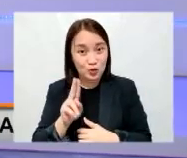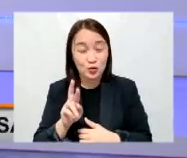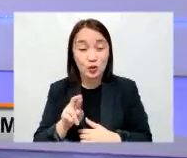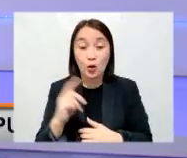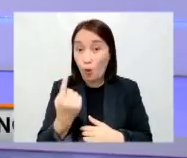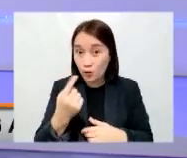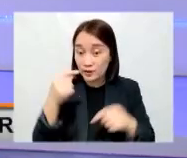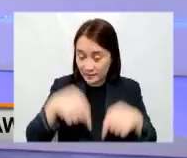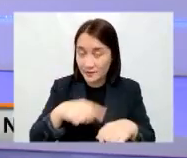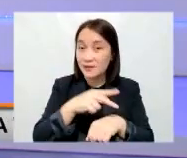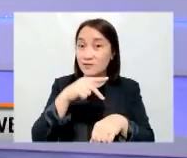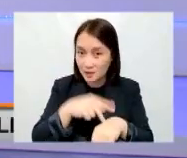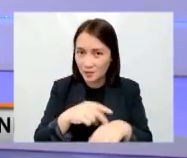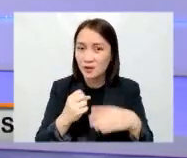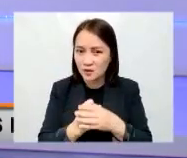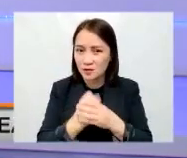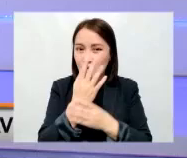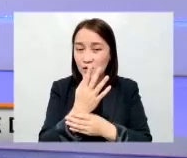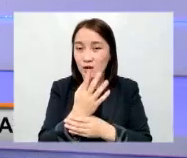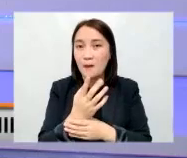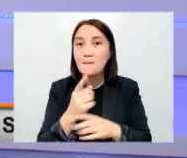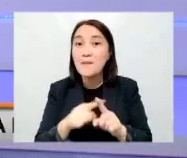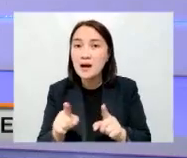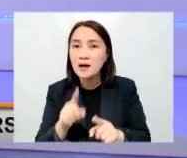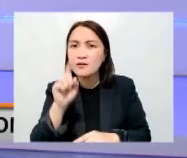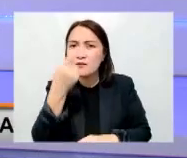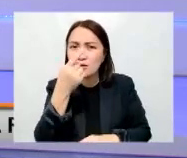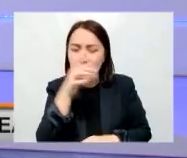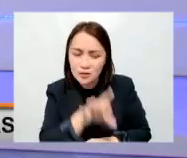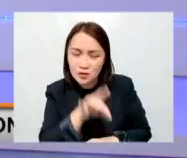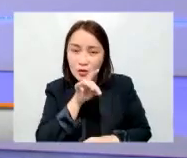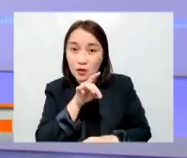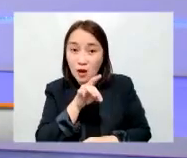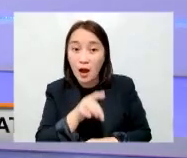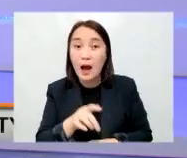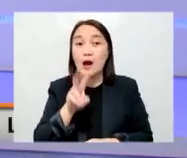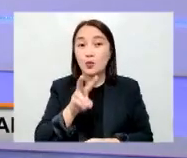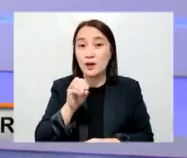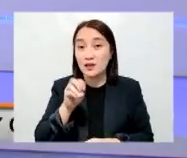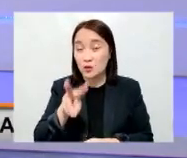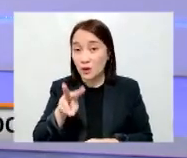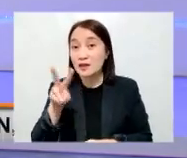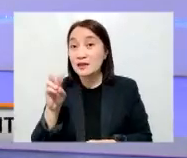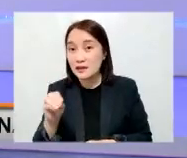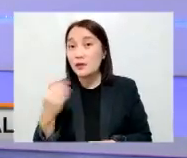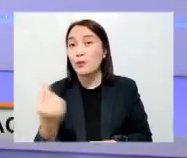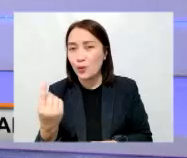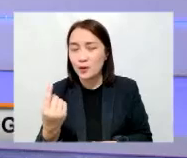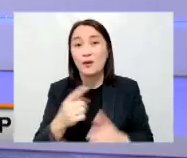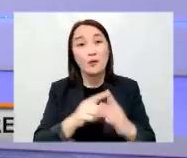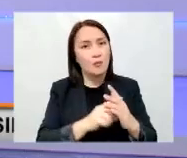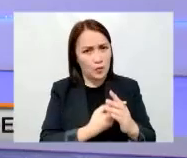taong 2020 lang, unang na-discover sa Masungi Geo-Reserve sa Rizal. Wala mula nung una itong makita